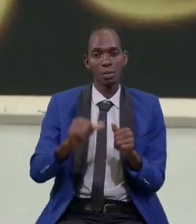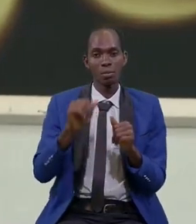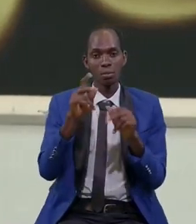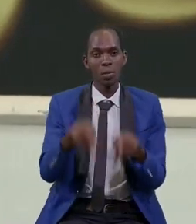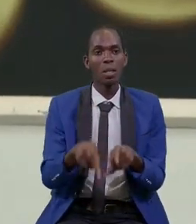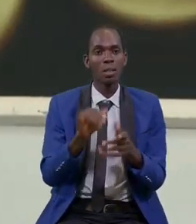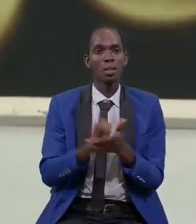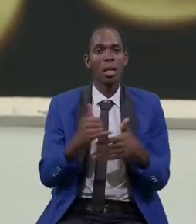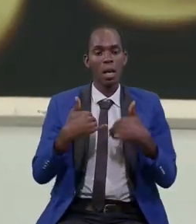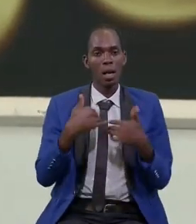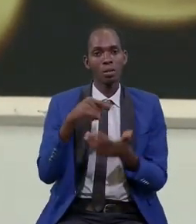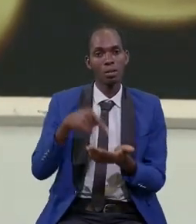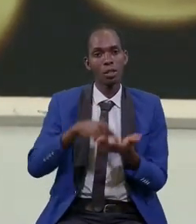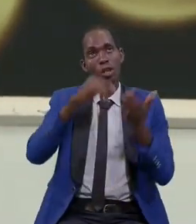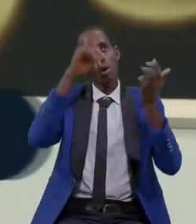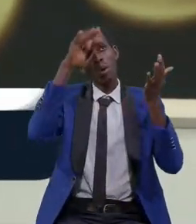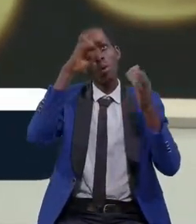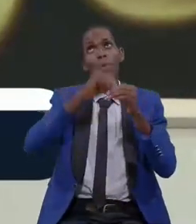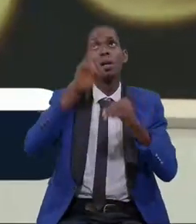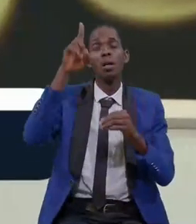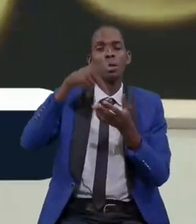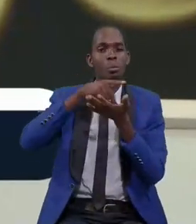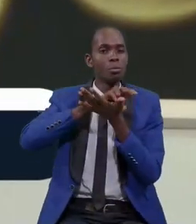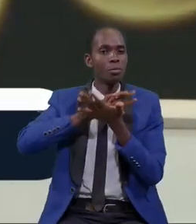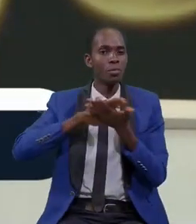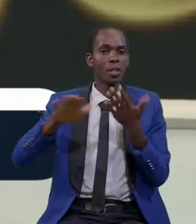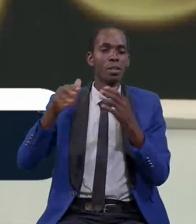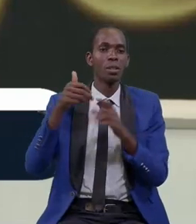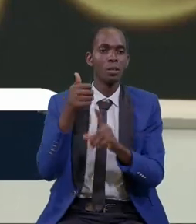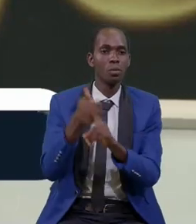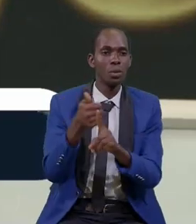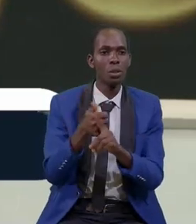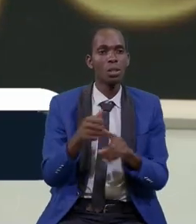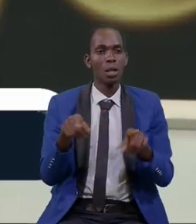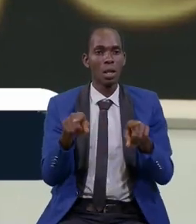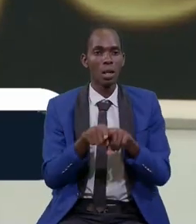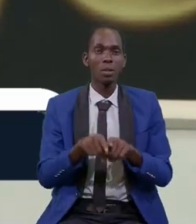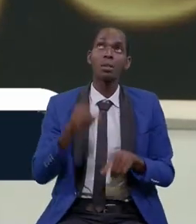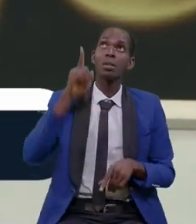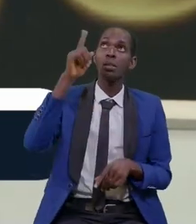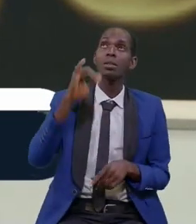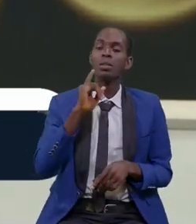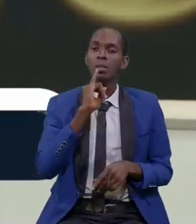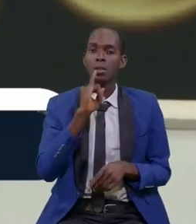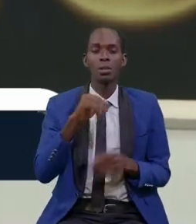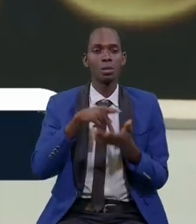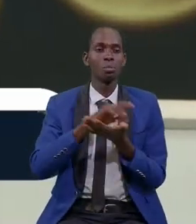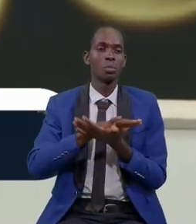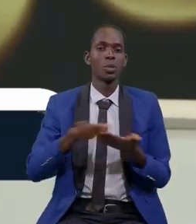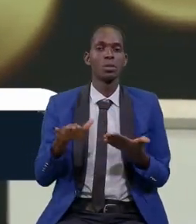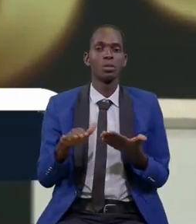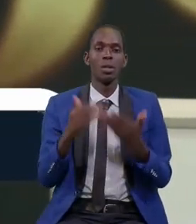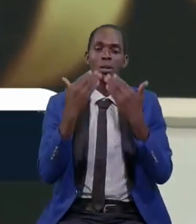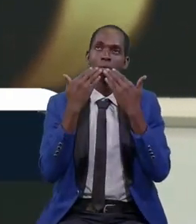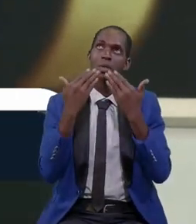espérance en lui se purifie lui-même comme lui-même est pur. Dieu